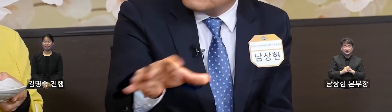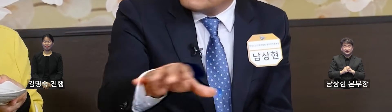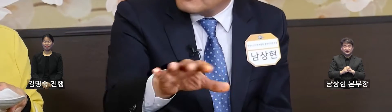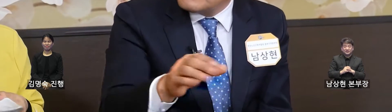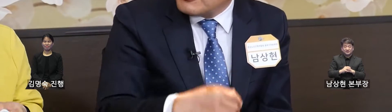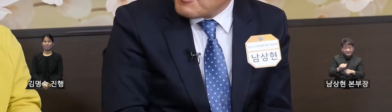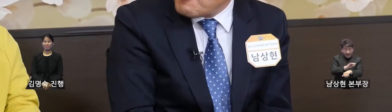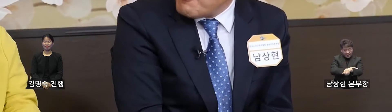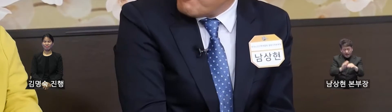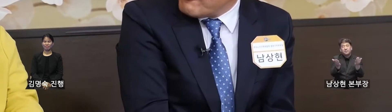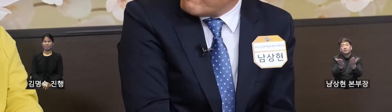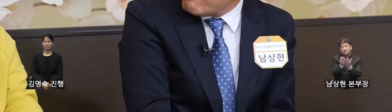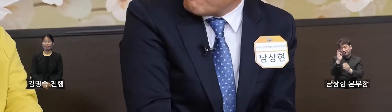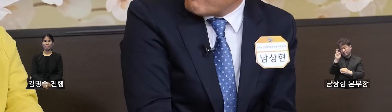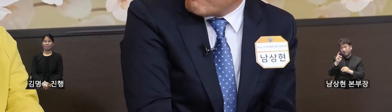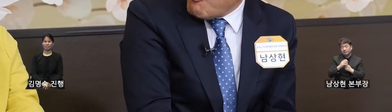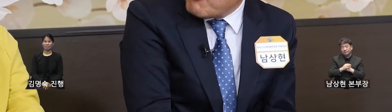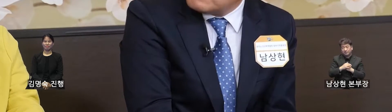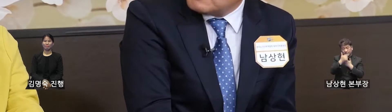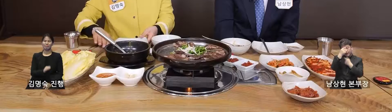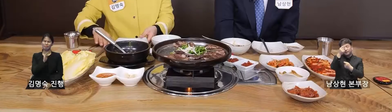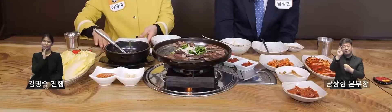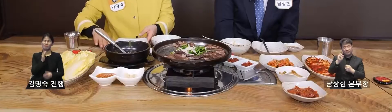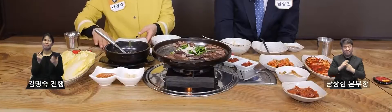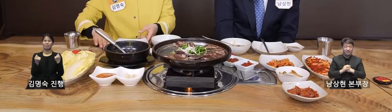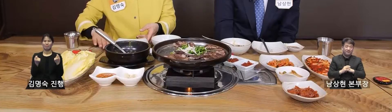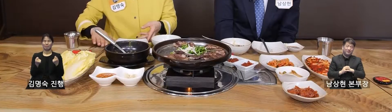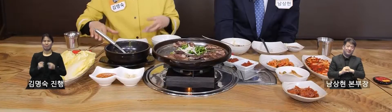잘 맞는 것 같아요. 그러게요.